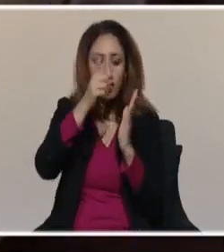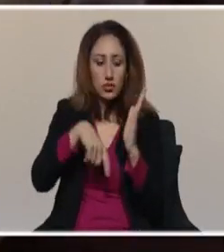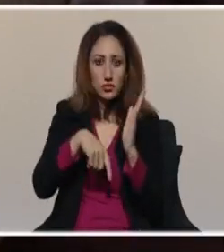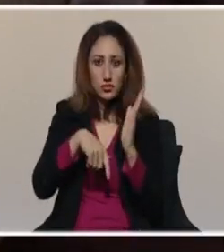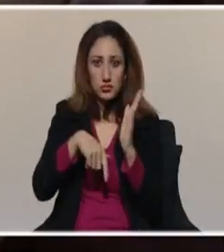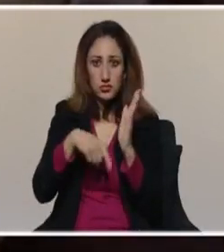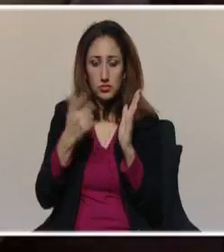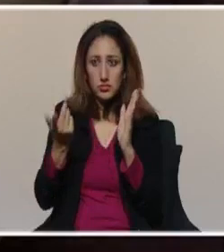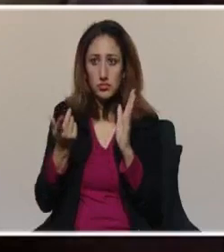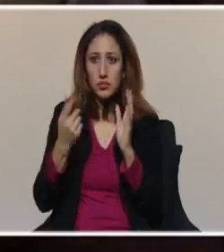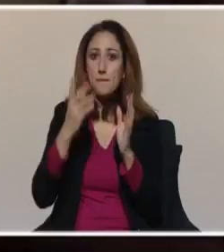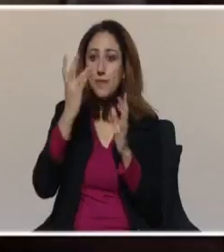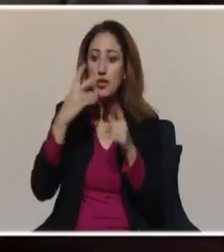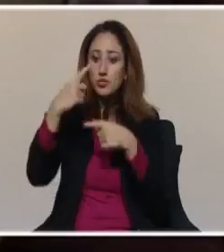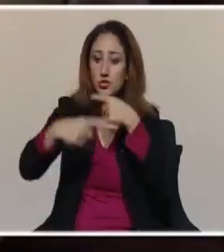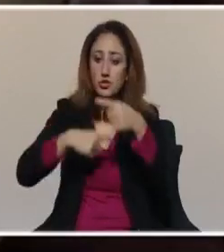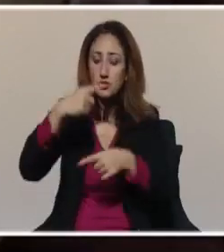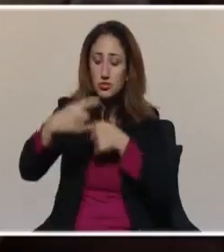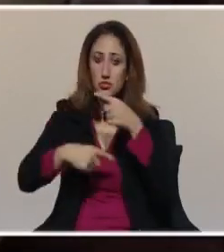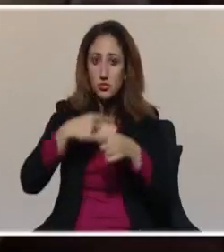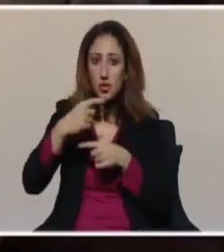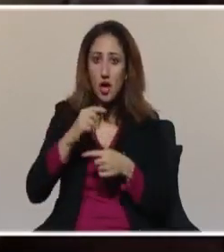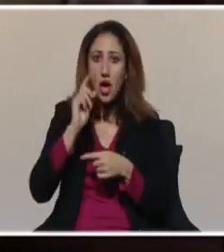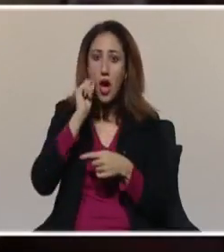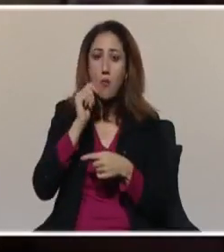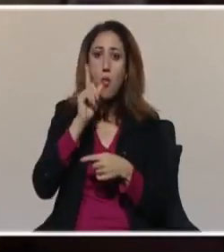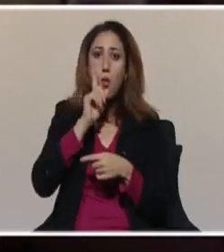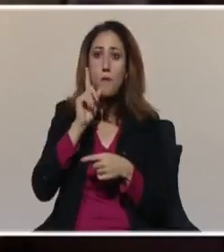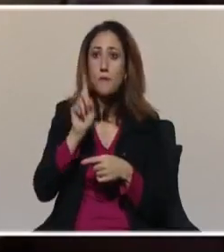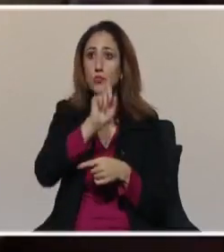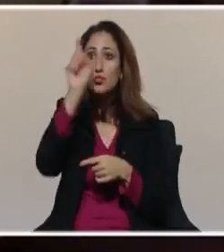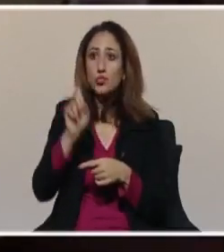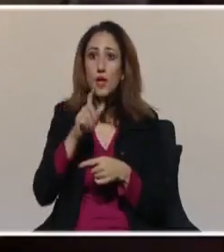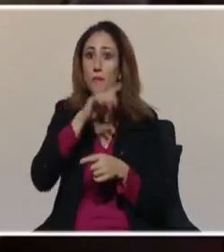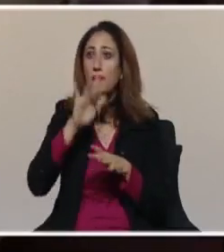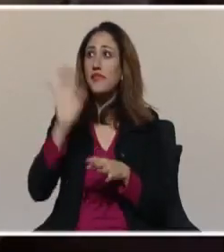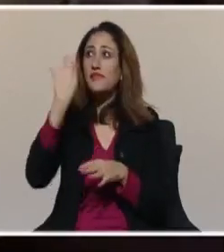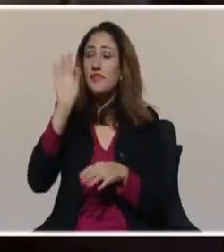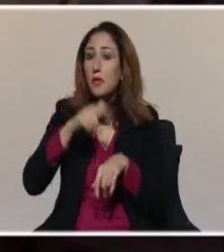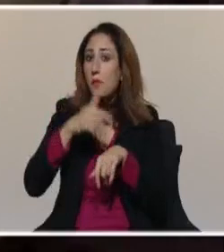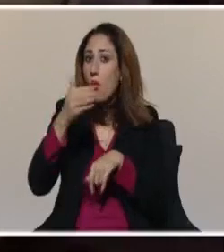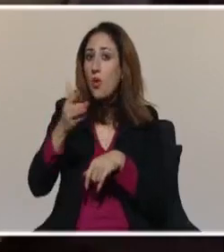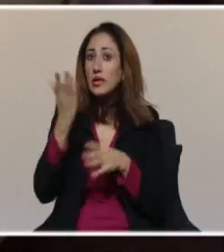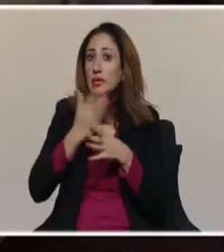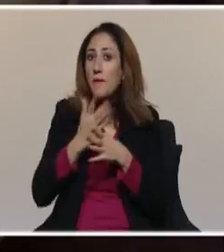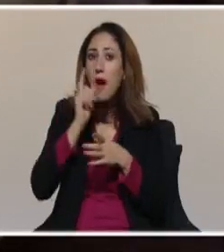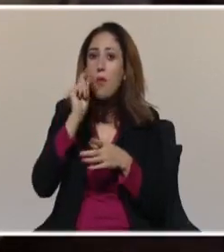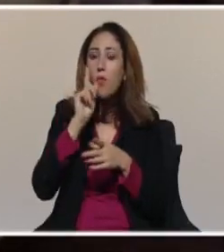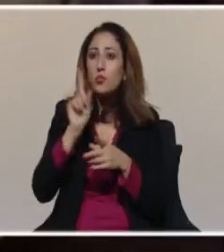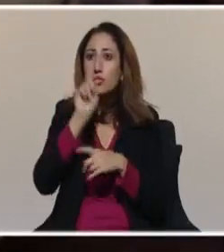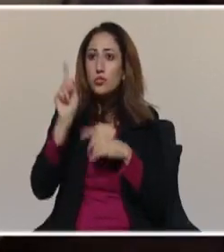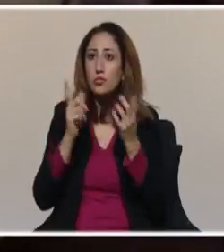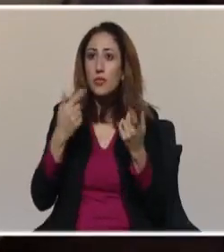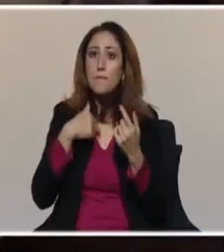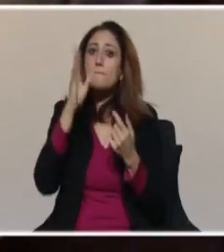الزوجية بتاعتهم قائمة لغاية لما أهلها سألوها أنتي بتقعدي فين وبتتأخري ليه والمشاكل اللي معاكي إيه؟ قالت يا جماعة